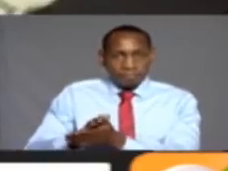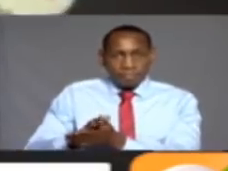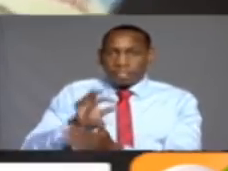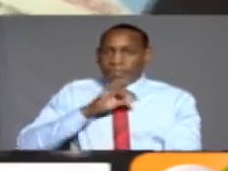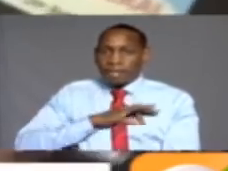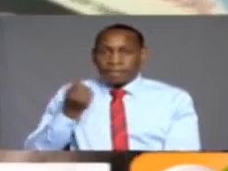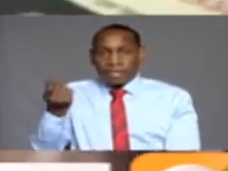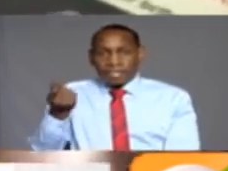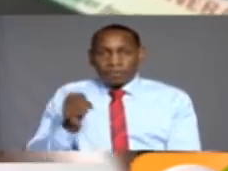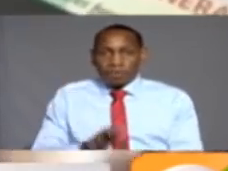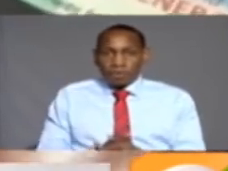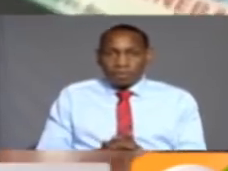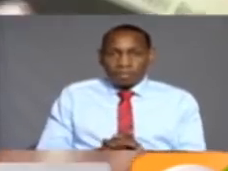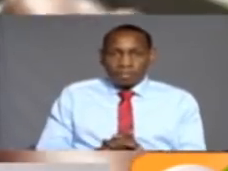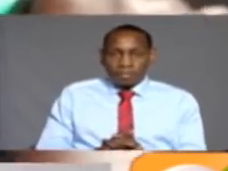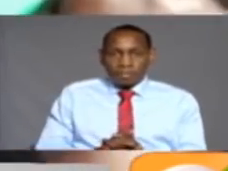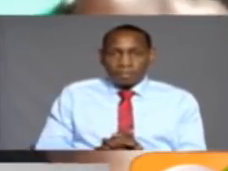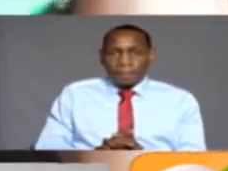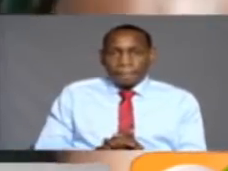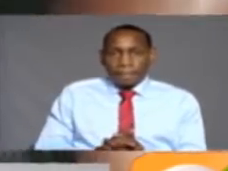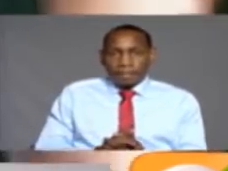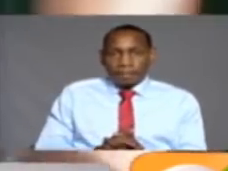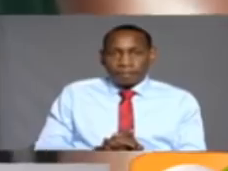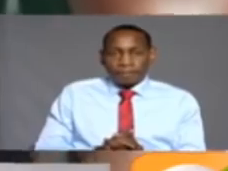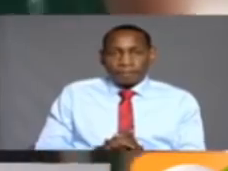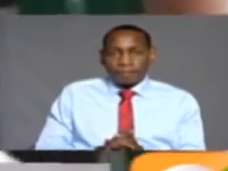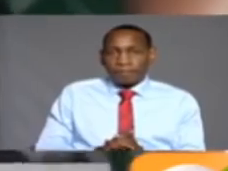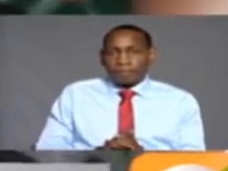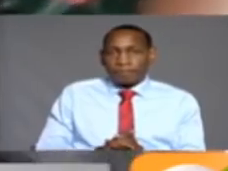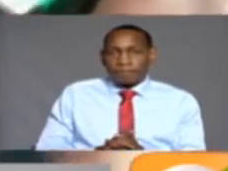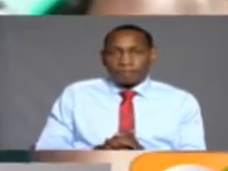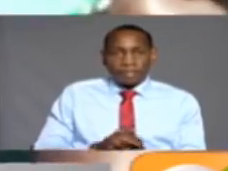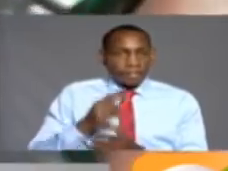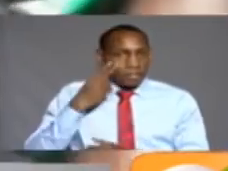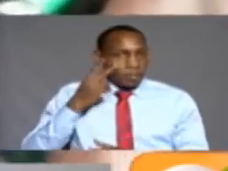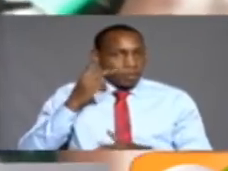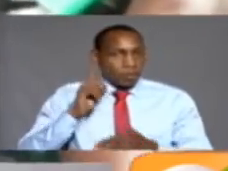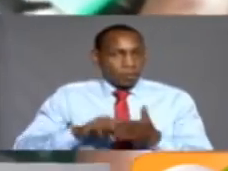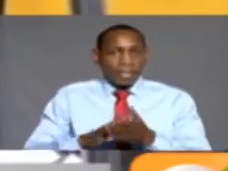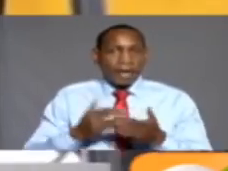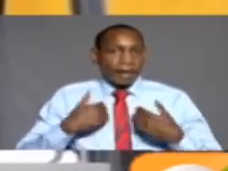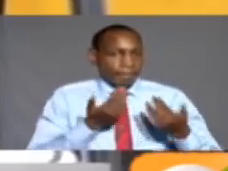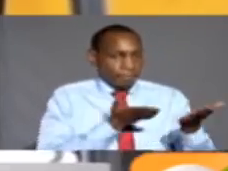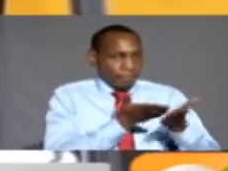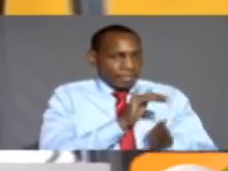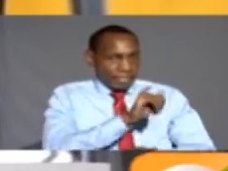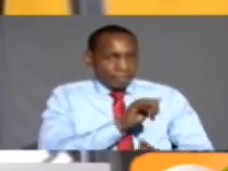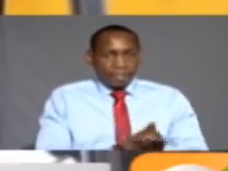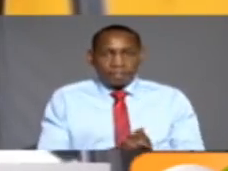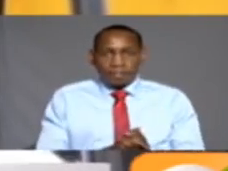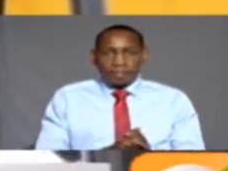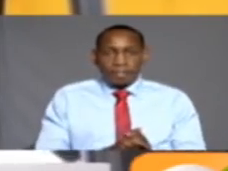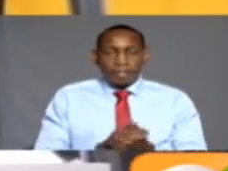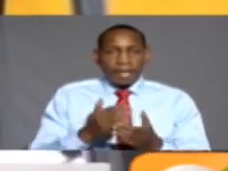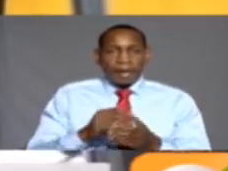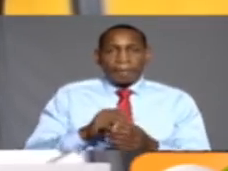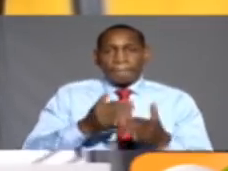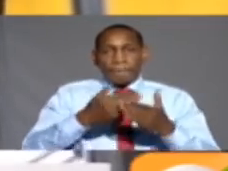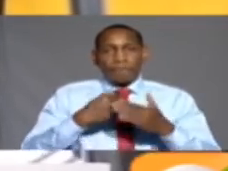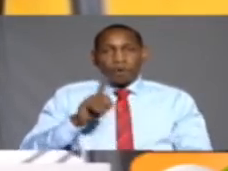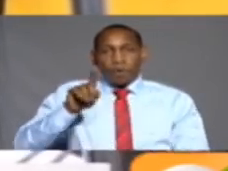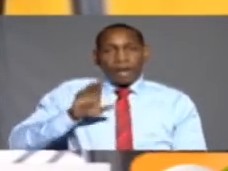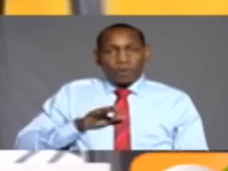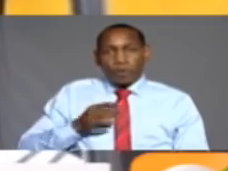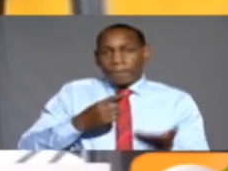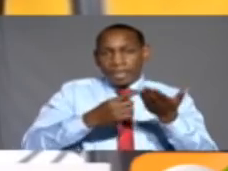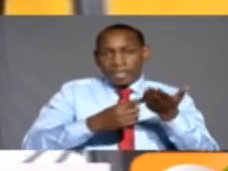kiasi, hizi zilipokuwa introduce, yani zilipoanza kutoka, nikaona kidogo iko na biashara hii. Hapa Mombasa kulikuwa na mwanamke mmoja tu